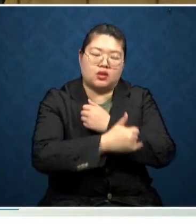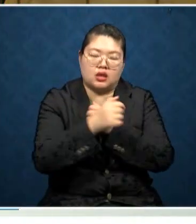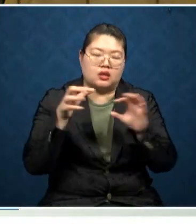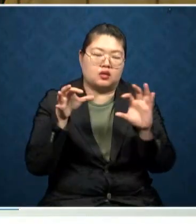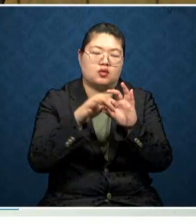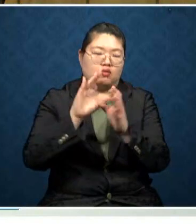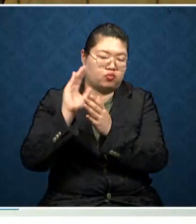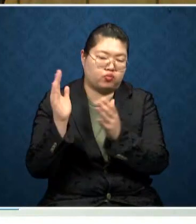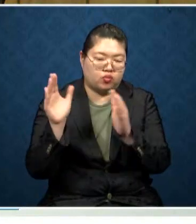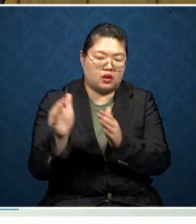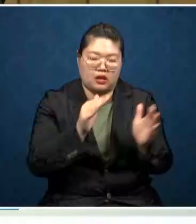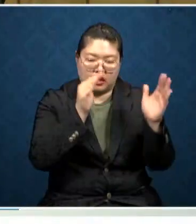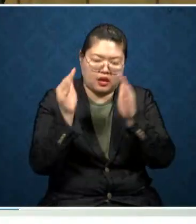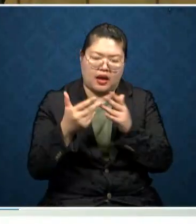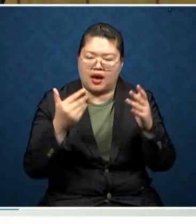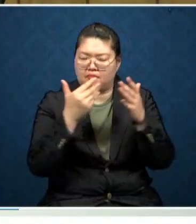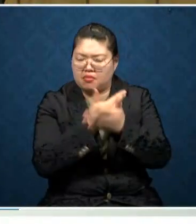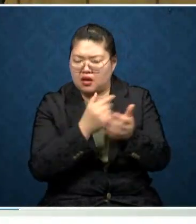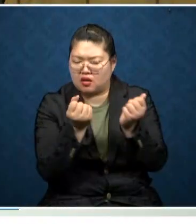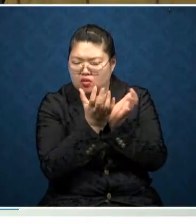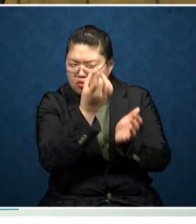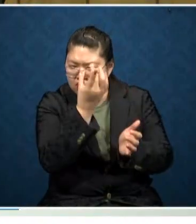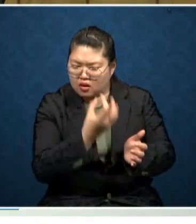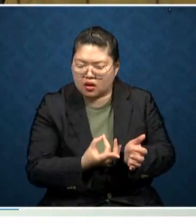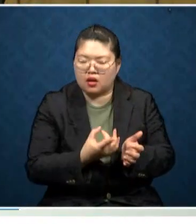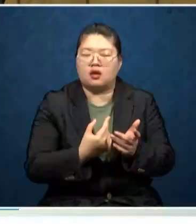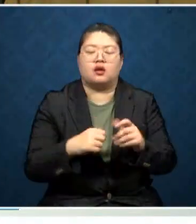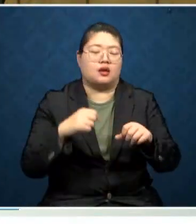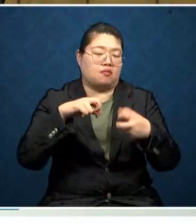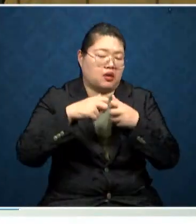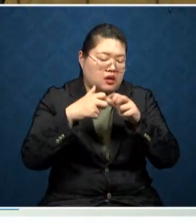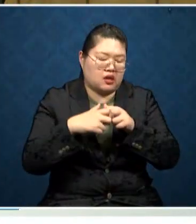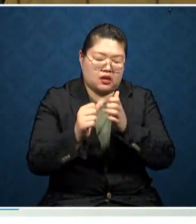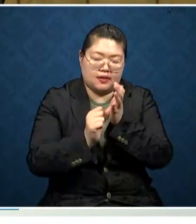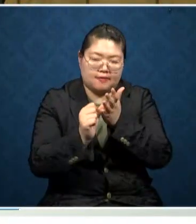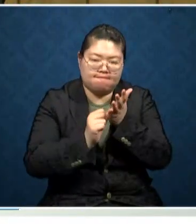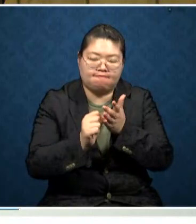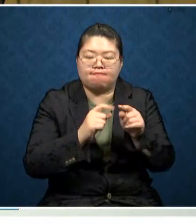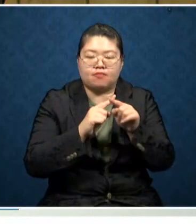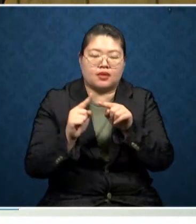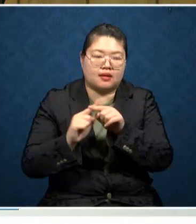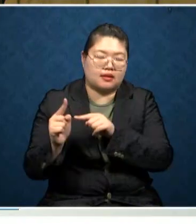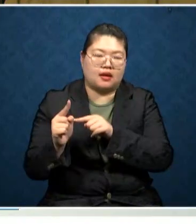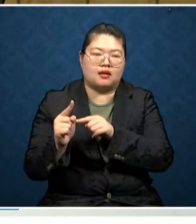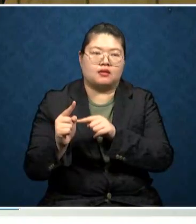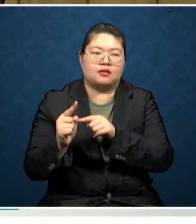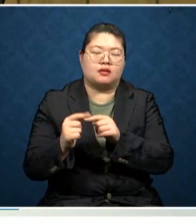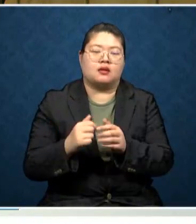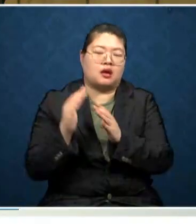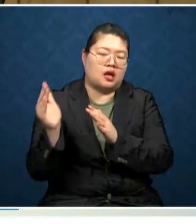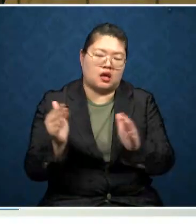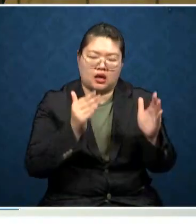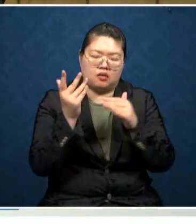อากาศและได้มีการยกระดับการดำเนินการแก้ไขปัญหาด้านการเปลี่ยนแปลงสภาพ